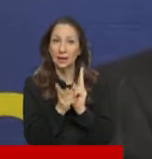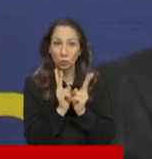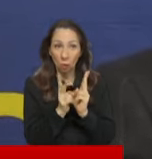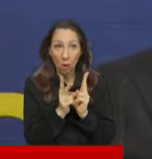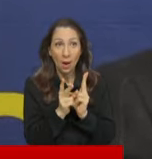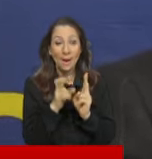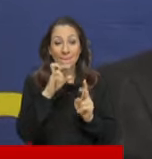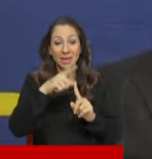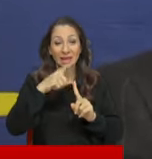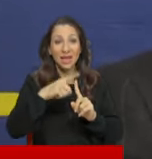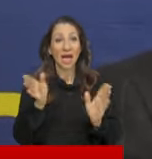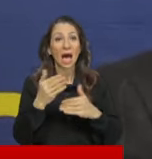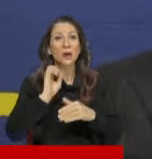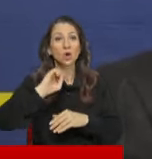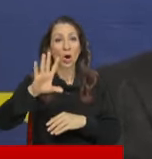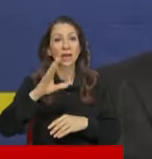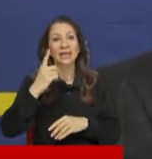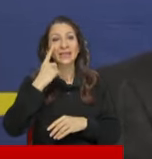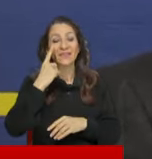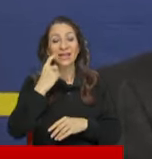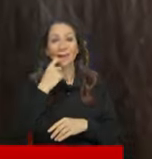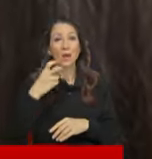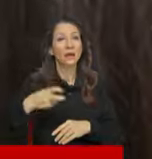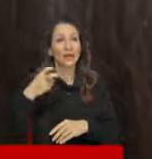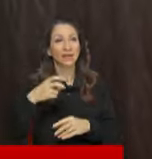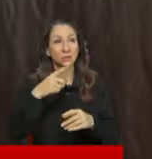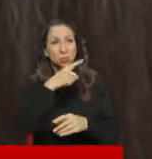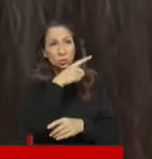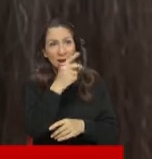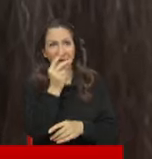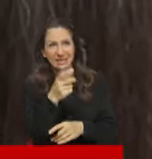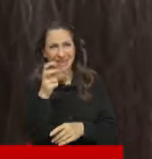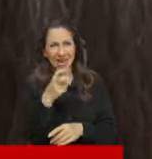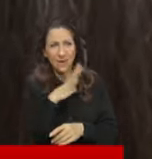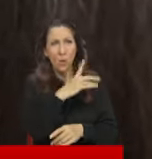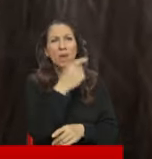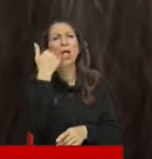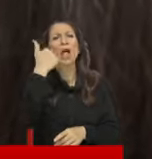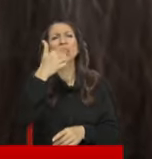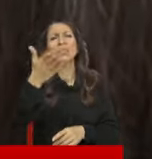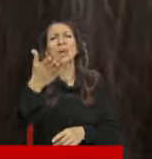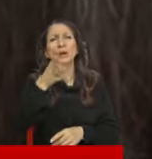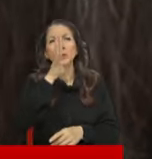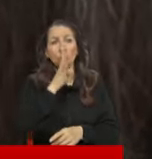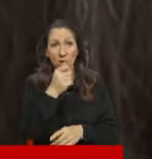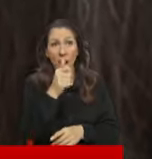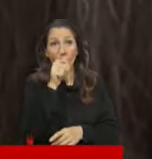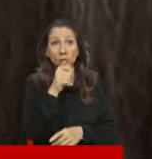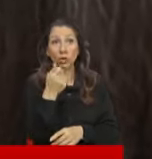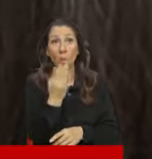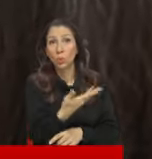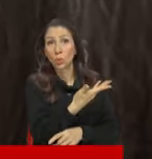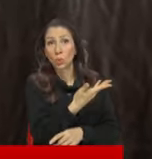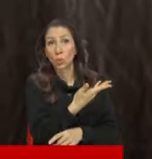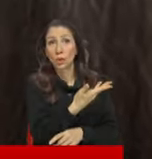ucuzlatıyor kargoda devlet demir yollarında şurada hızlı tren var O bile yalan 400 liradan ben 600 lir